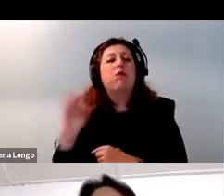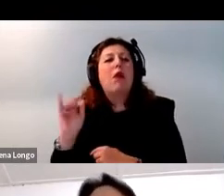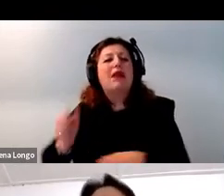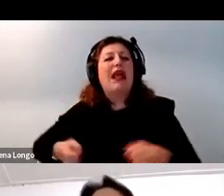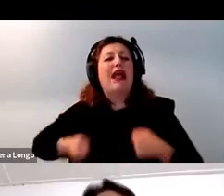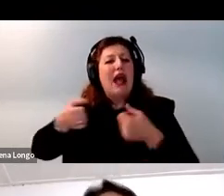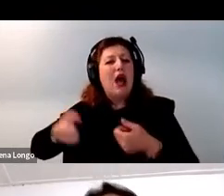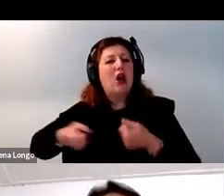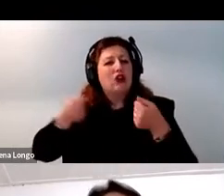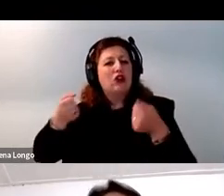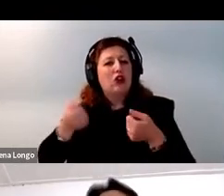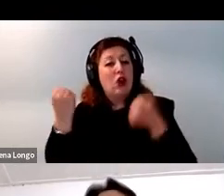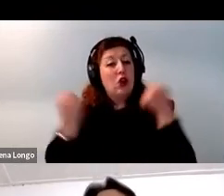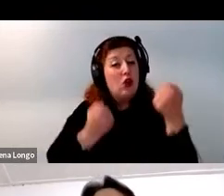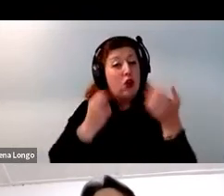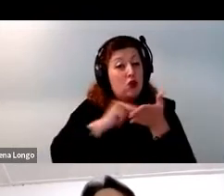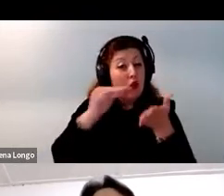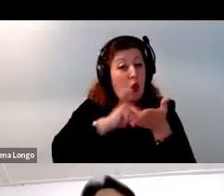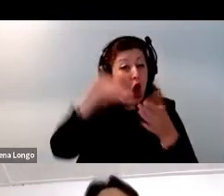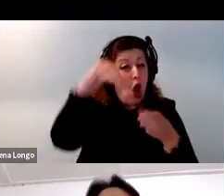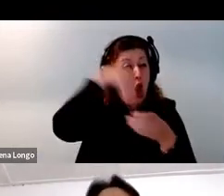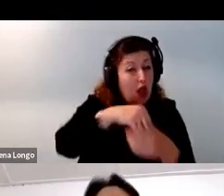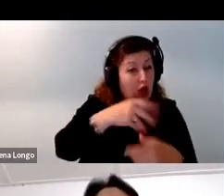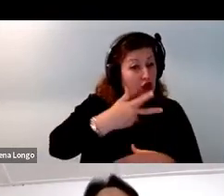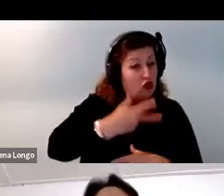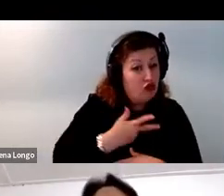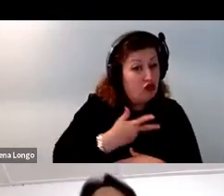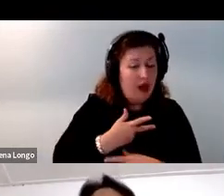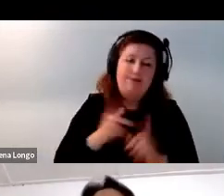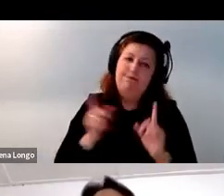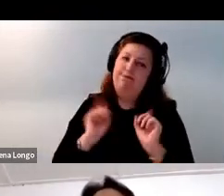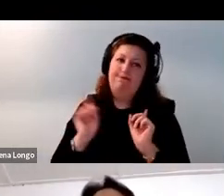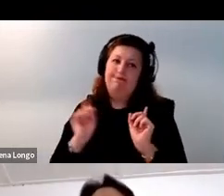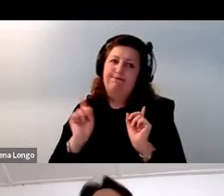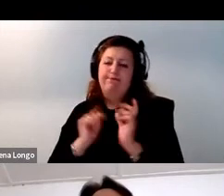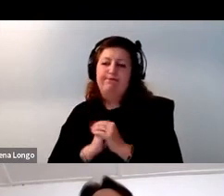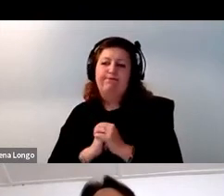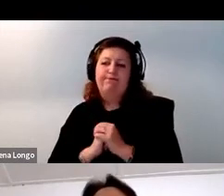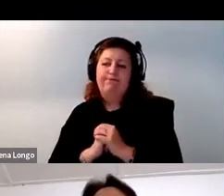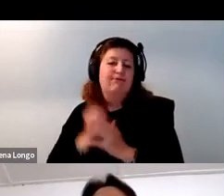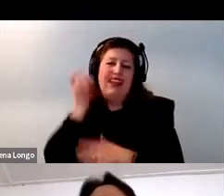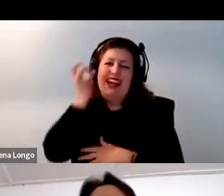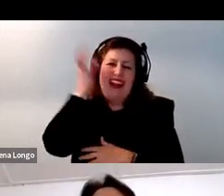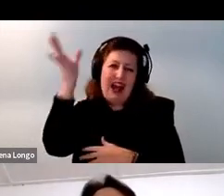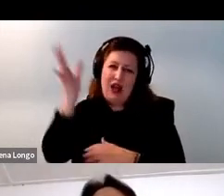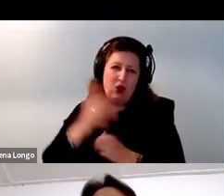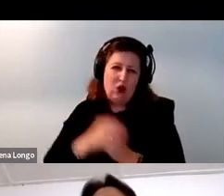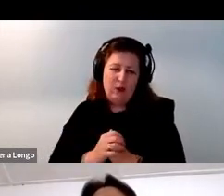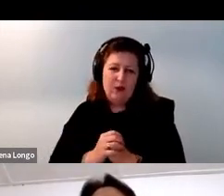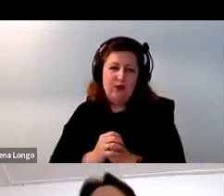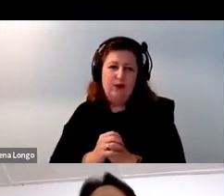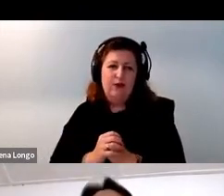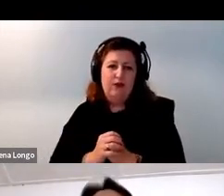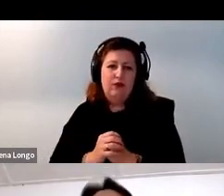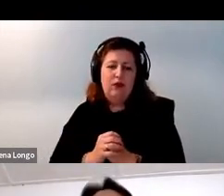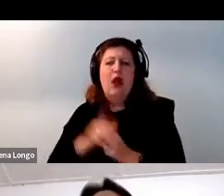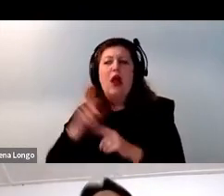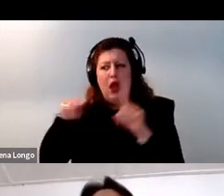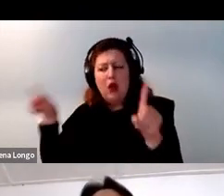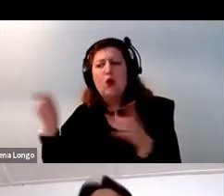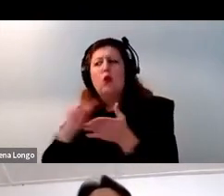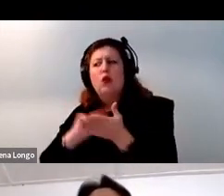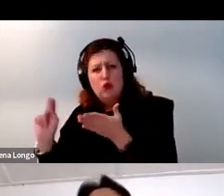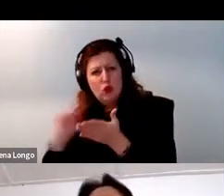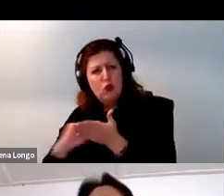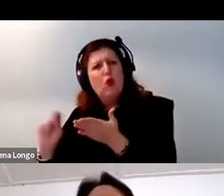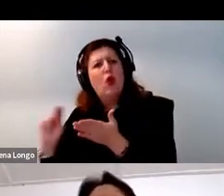nelle scuole. Ci sono, ed è per questo che noi siamo intervenuti in 10 scuole, perché sono state delle scuole che ci sono state